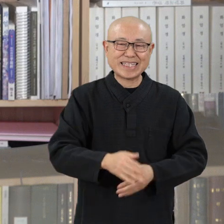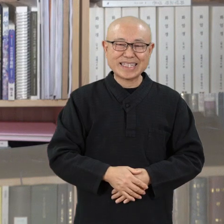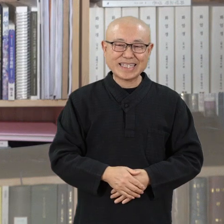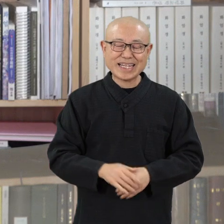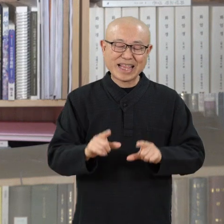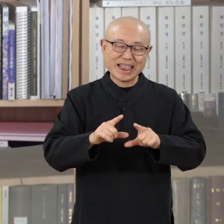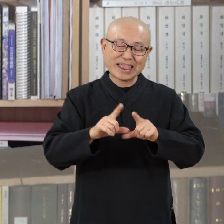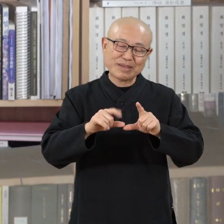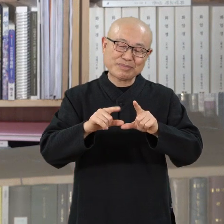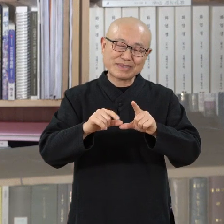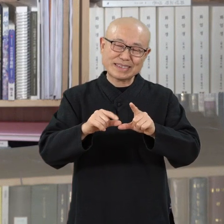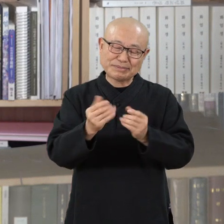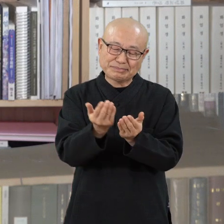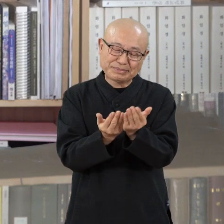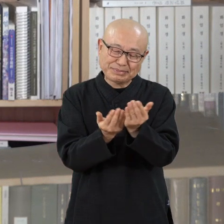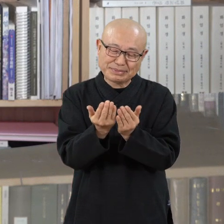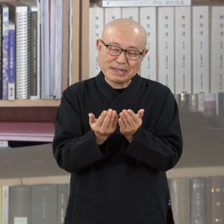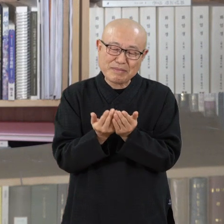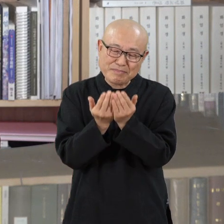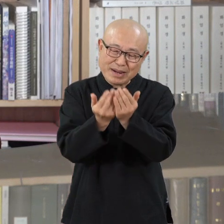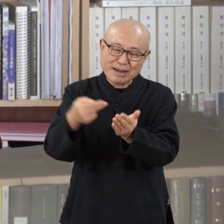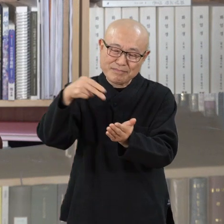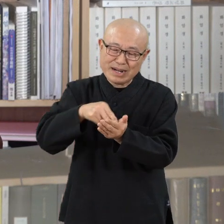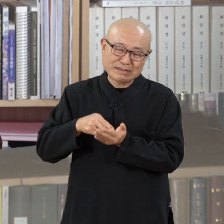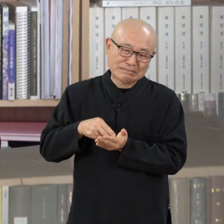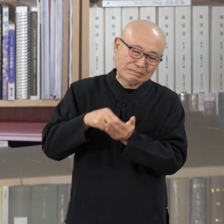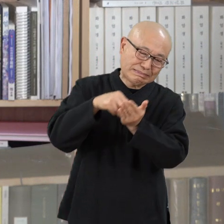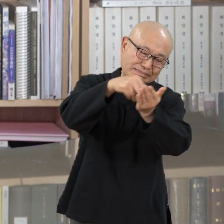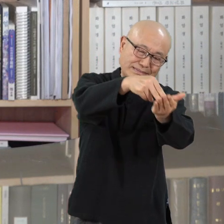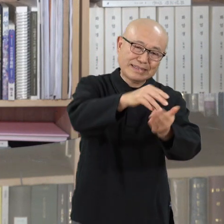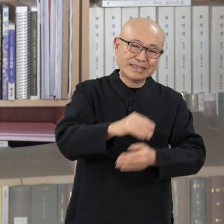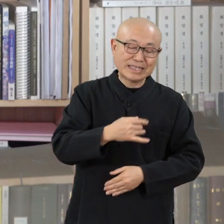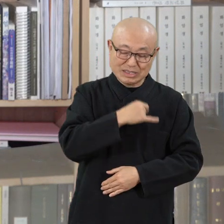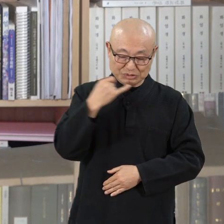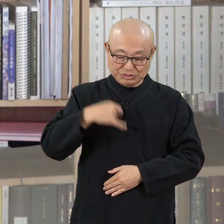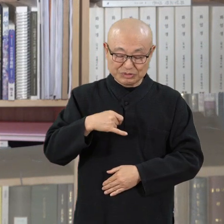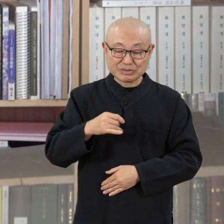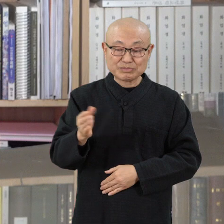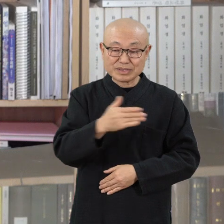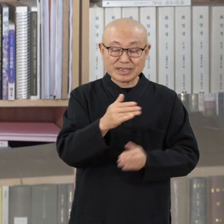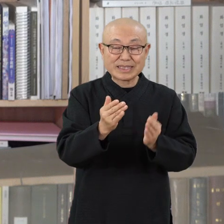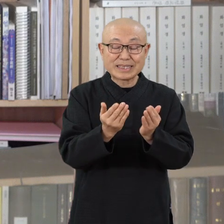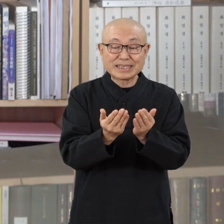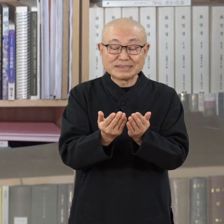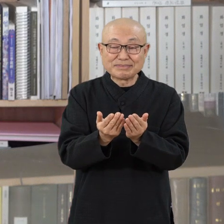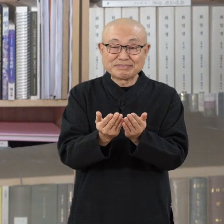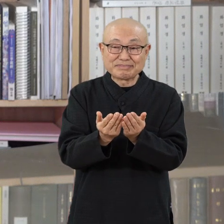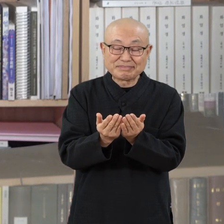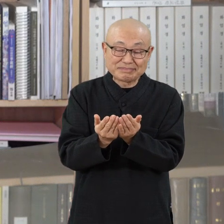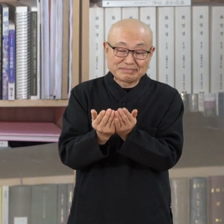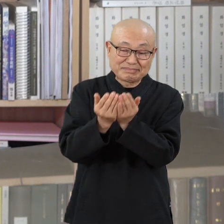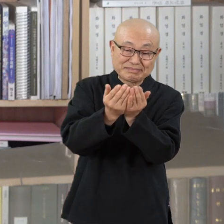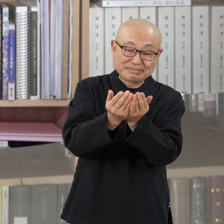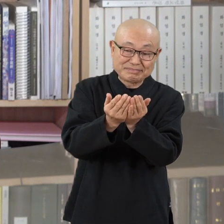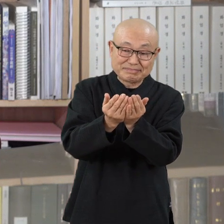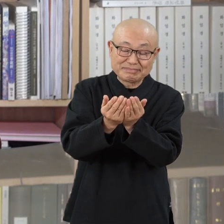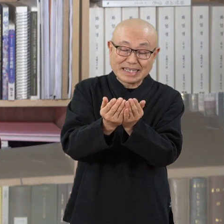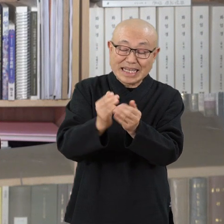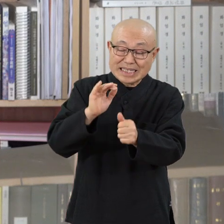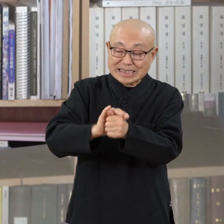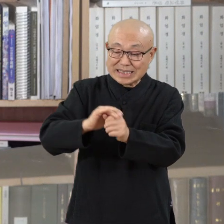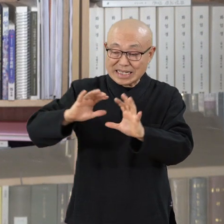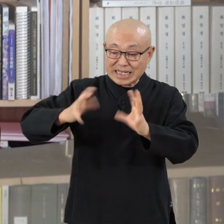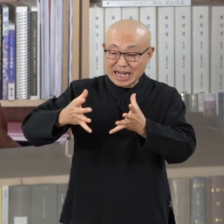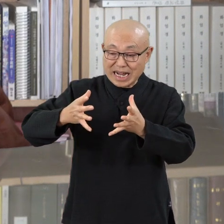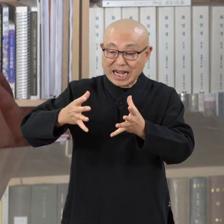배가 상선, 무역선이었어요. 그래서 이제 중국에서 출발해서 신라나 고려를 들려서 일본에